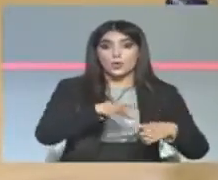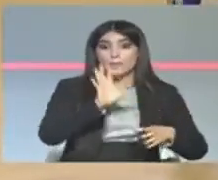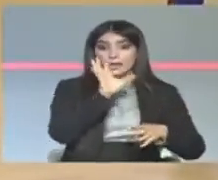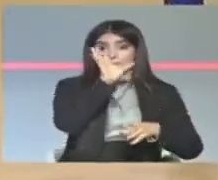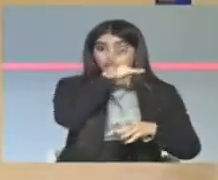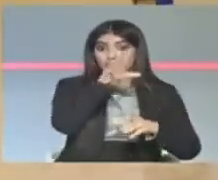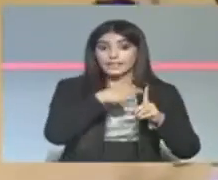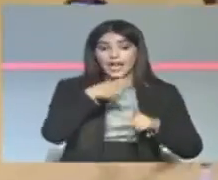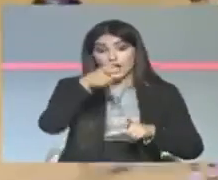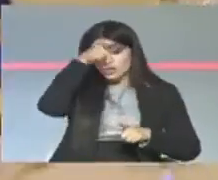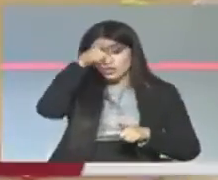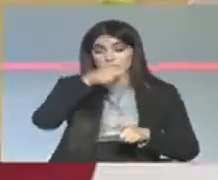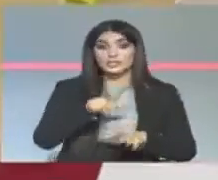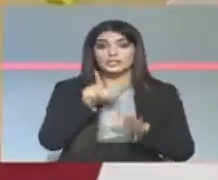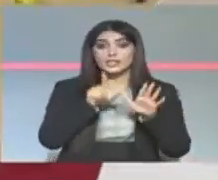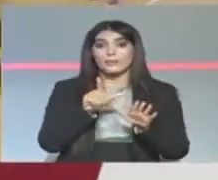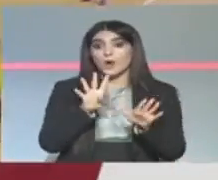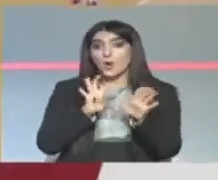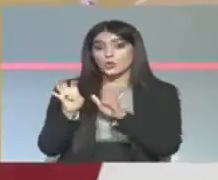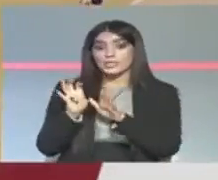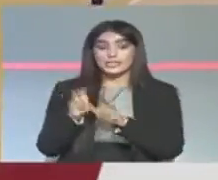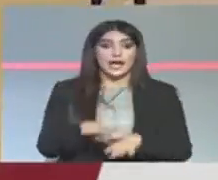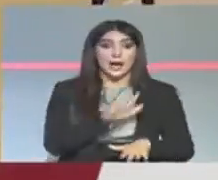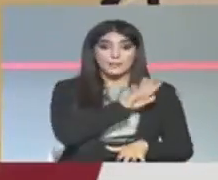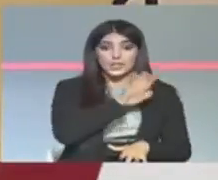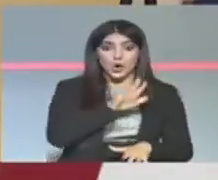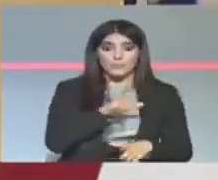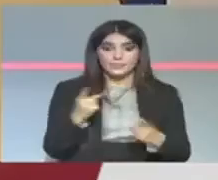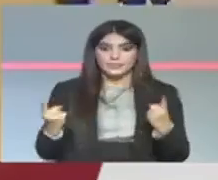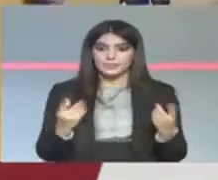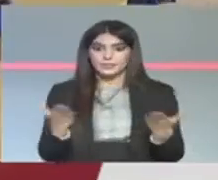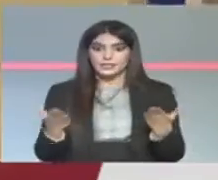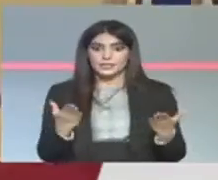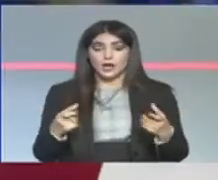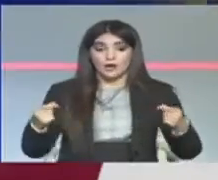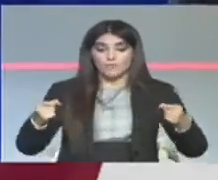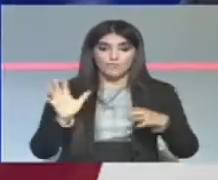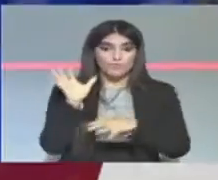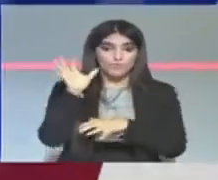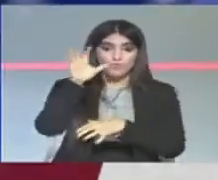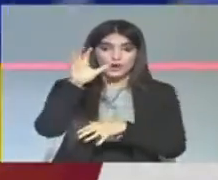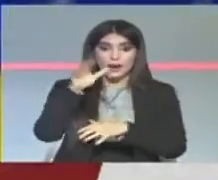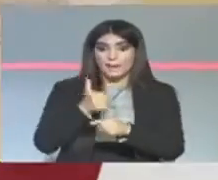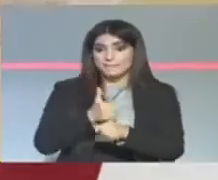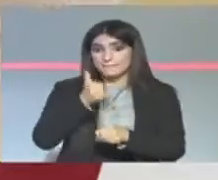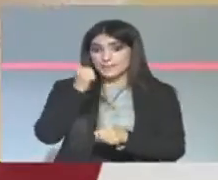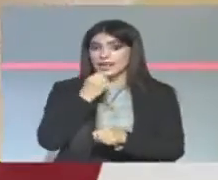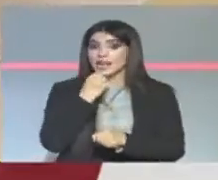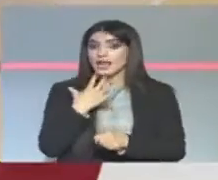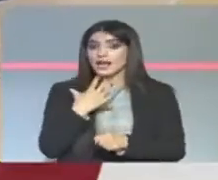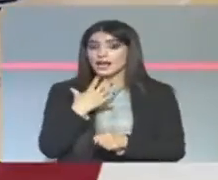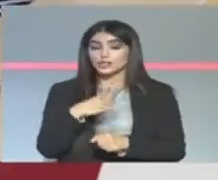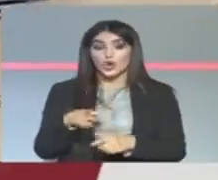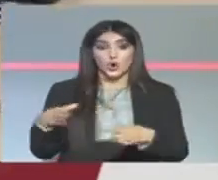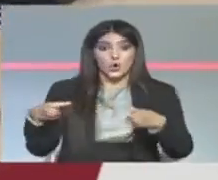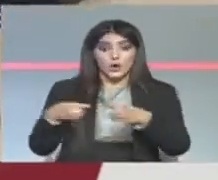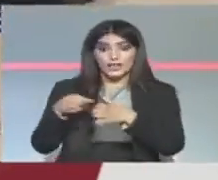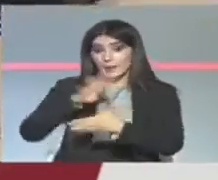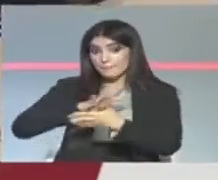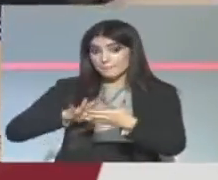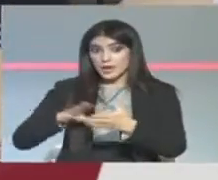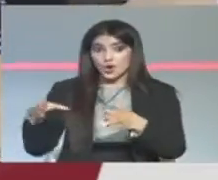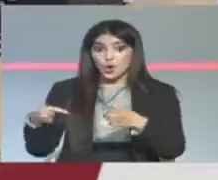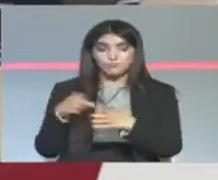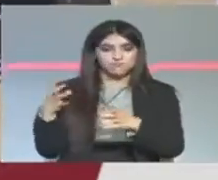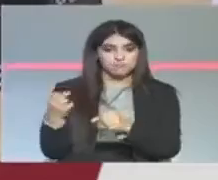نقطه مقابل خمس وخمسين في مباراه جمعتهما مساء امس وكان نادي برشلونه طرف